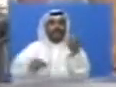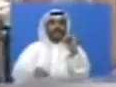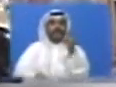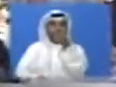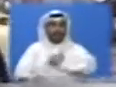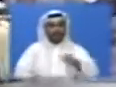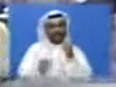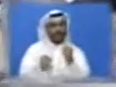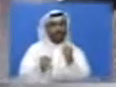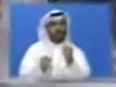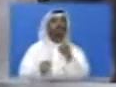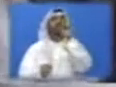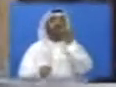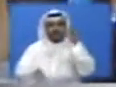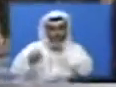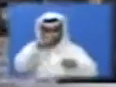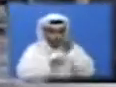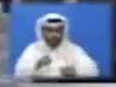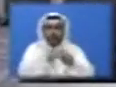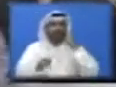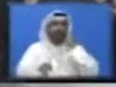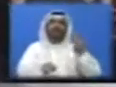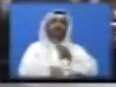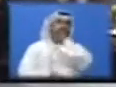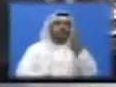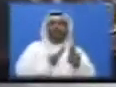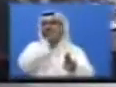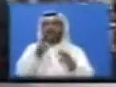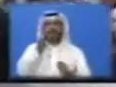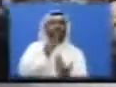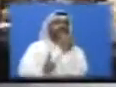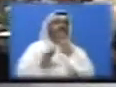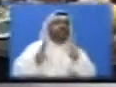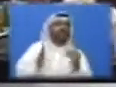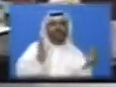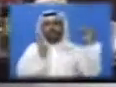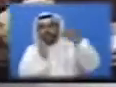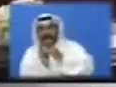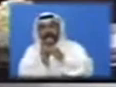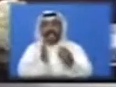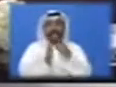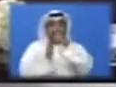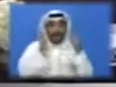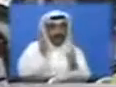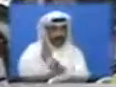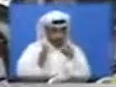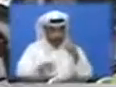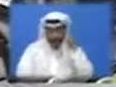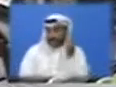الخليجي المرتبطة ارتباطا وثيقا بالعديد من المتغيرات والتطورات والاكتشافات